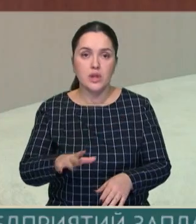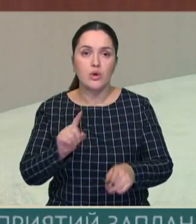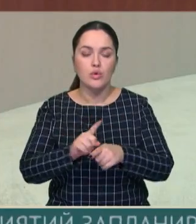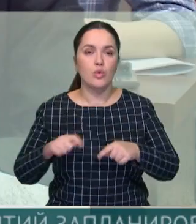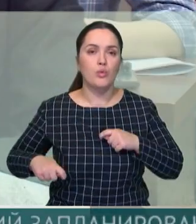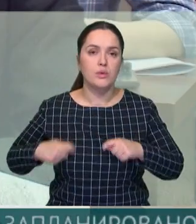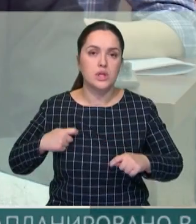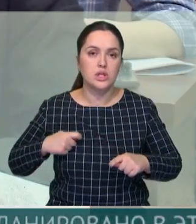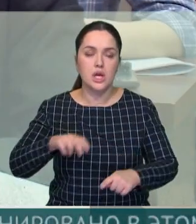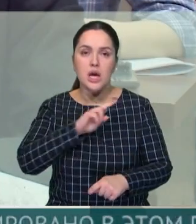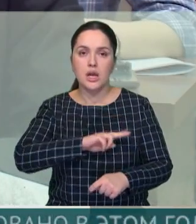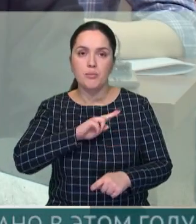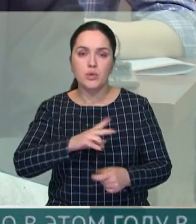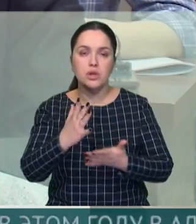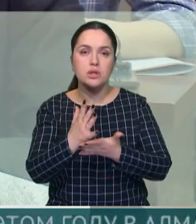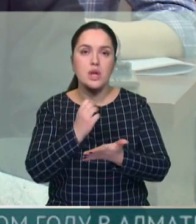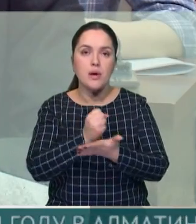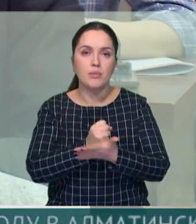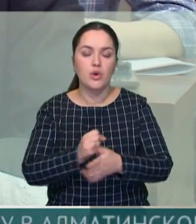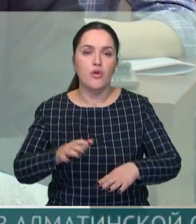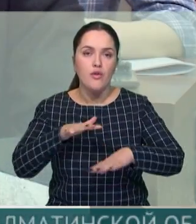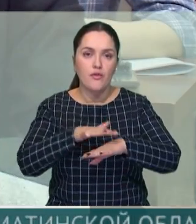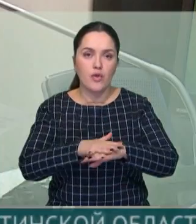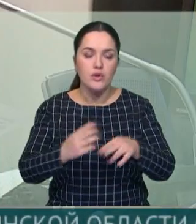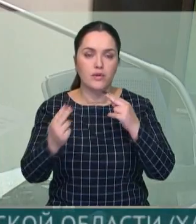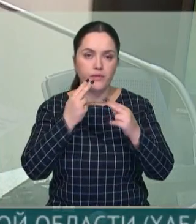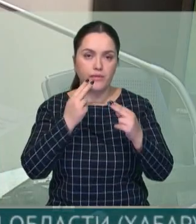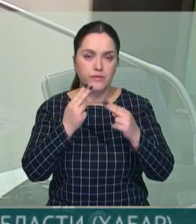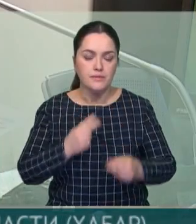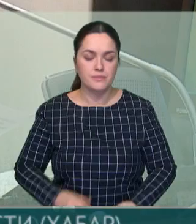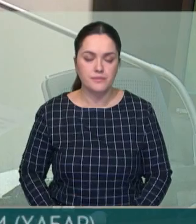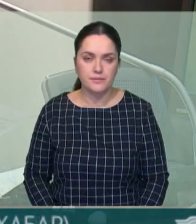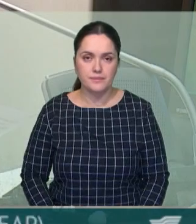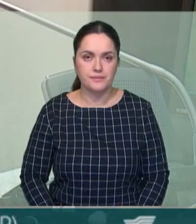даже убыточная работа стабилизационных фондов.